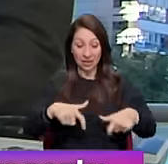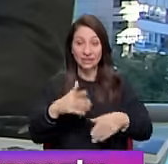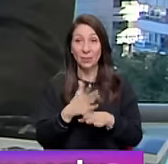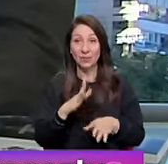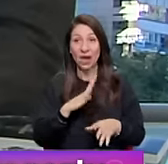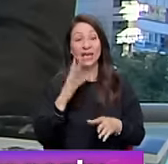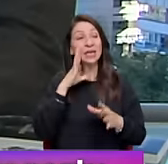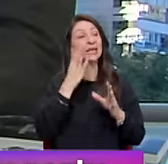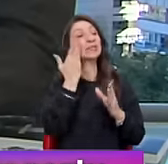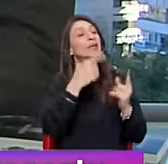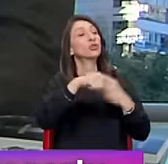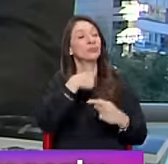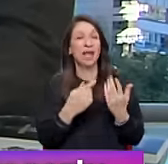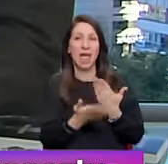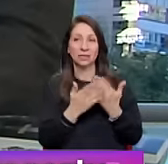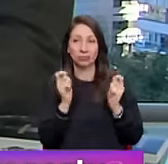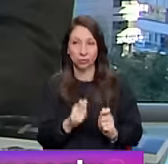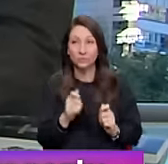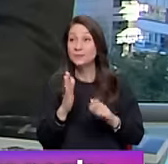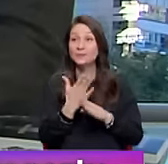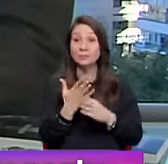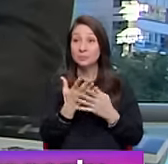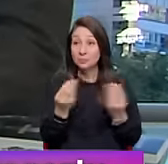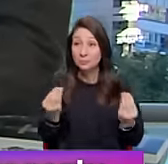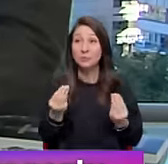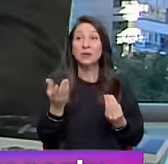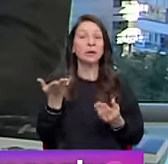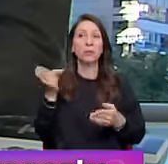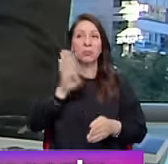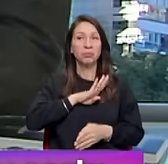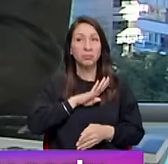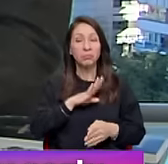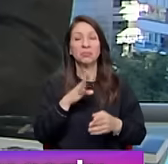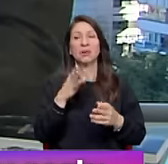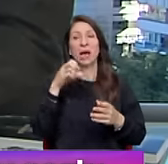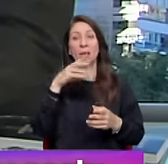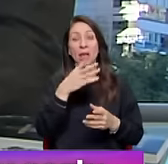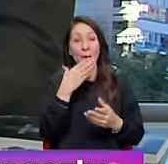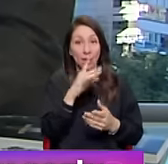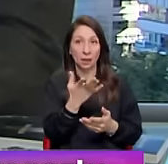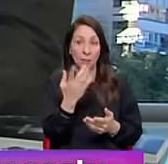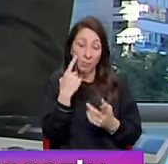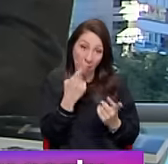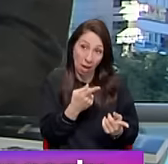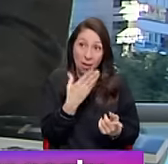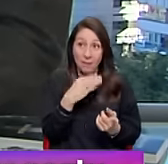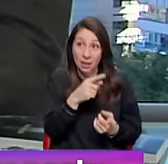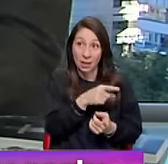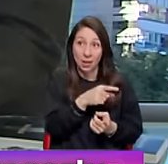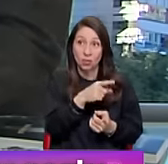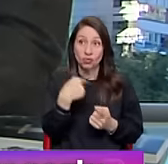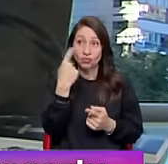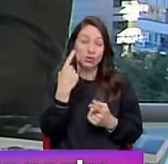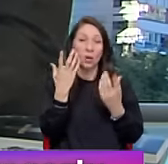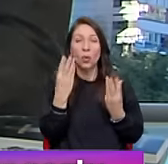İzleyicilerimiz yardımcı olmaya çalışıyor. Tabii. Yani işte neden kaybedildi bu seçim? İzleyiciler işte emekliler. Bakın emekleri onların